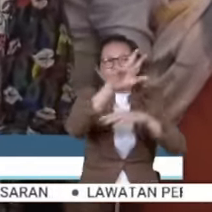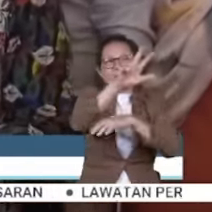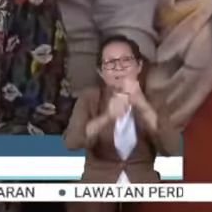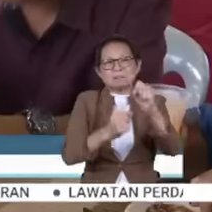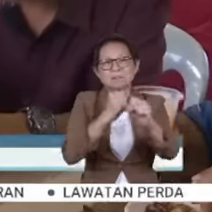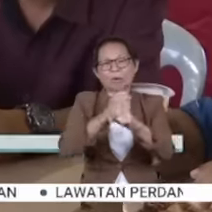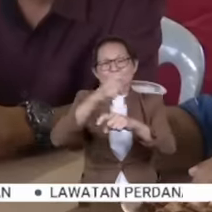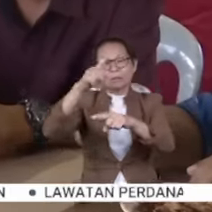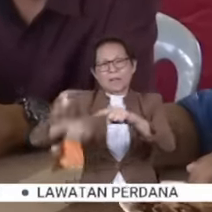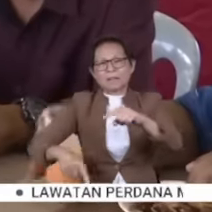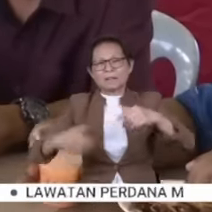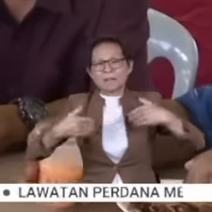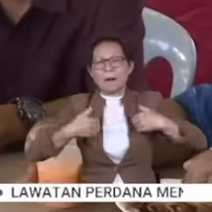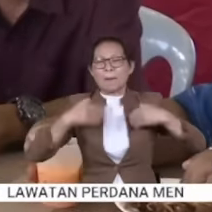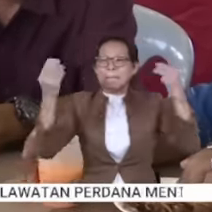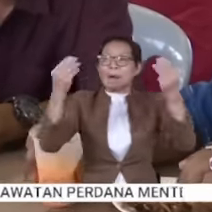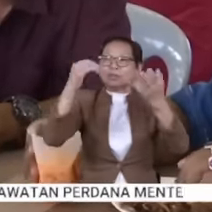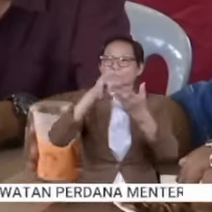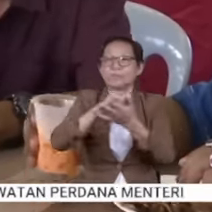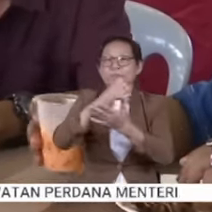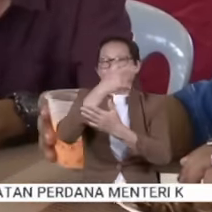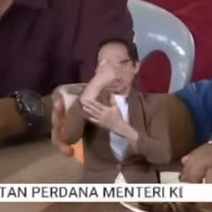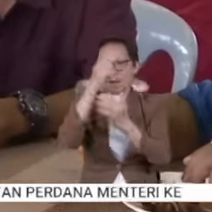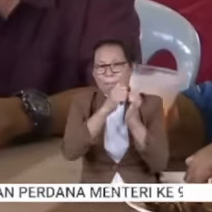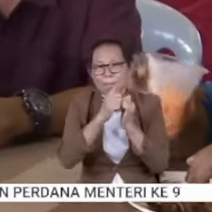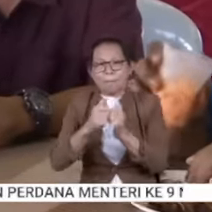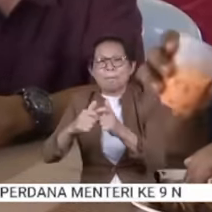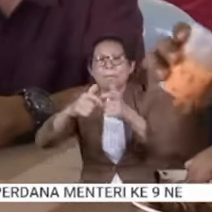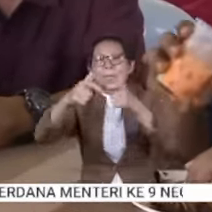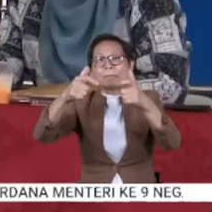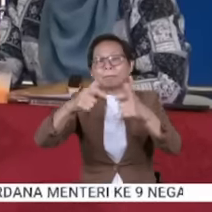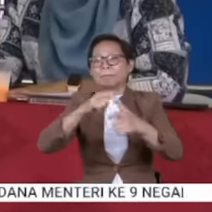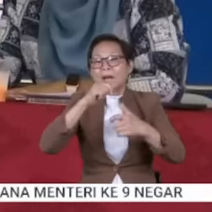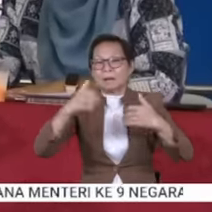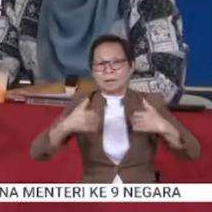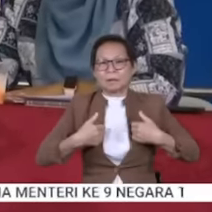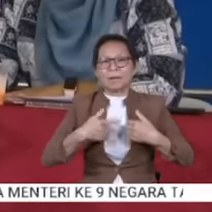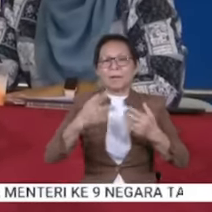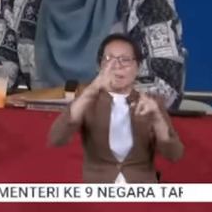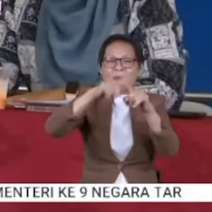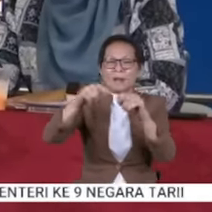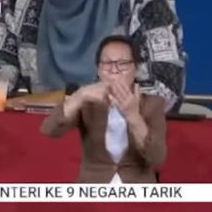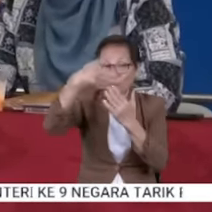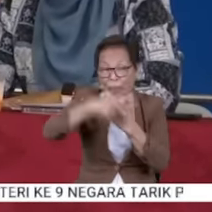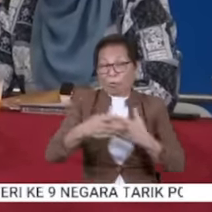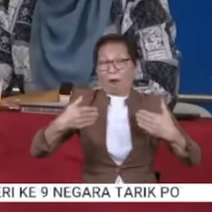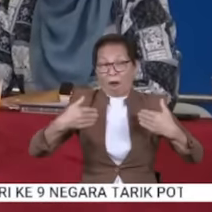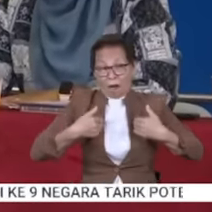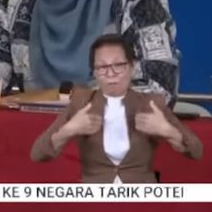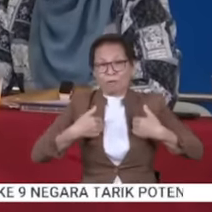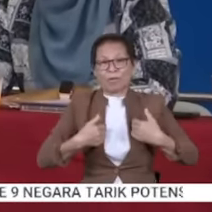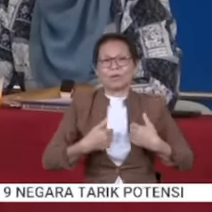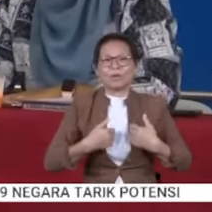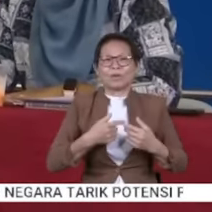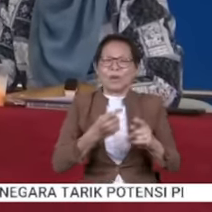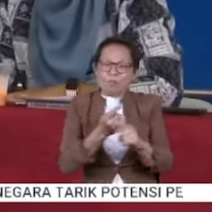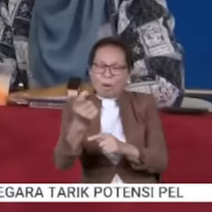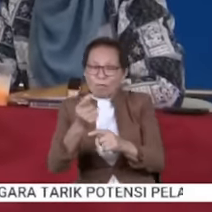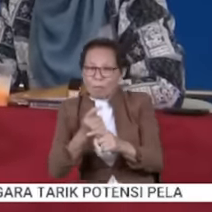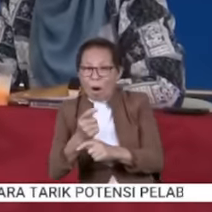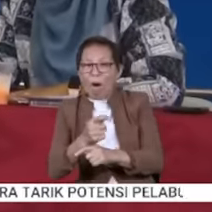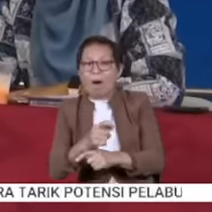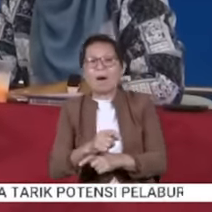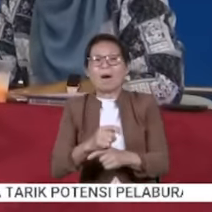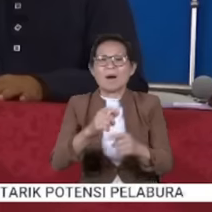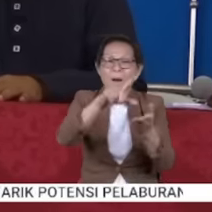3 tahun tidak dapat mengadakan majelis tersebut secara besar-besaran berbagai pengisian menarik di adegan antaranya seloka bersahut